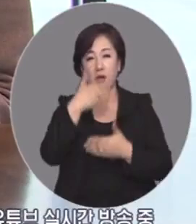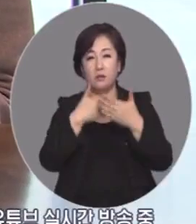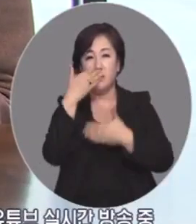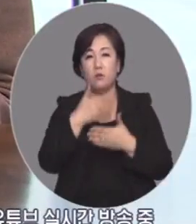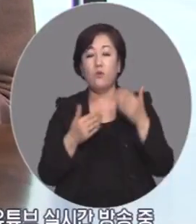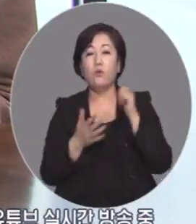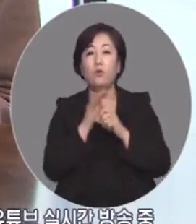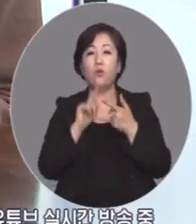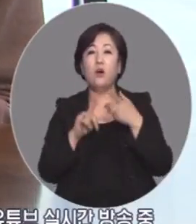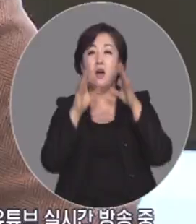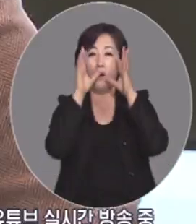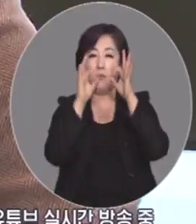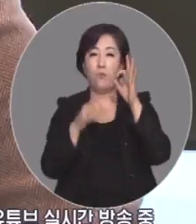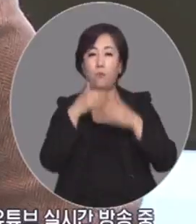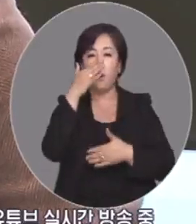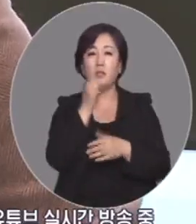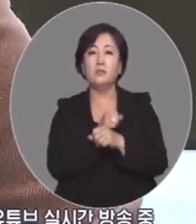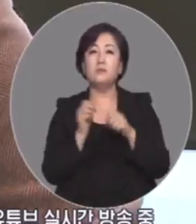인터뷰를 진행해 보겠습니다.